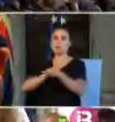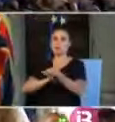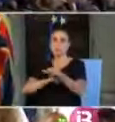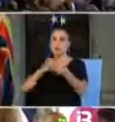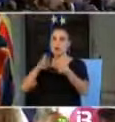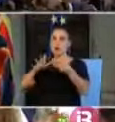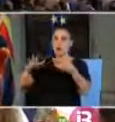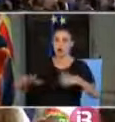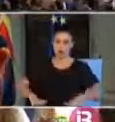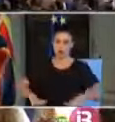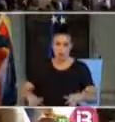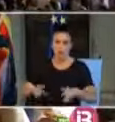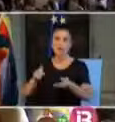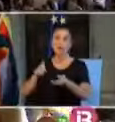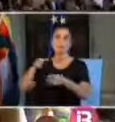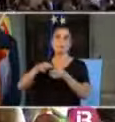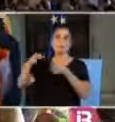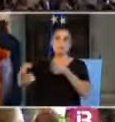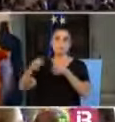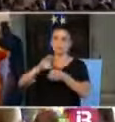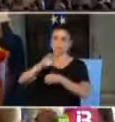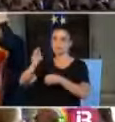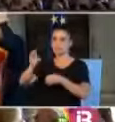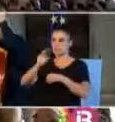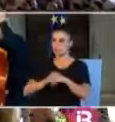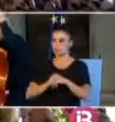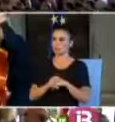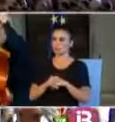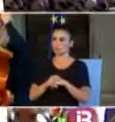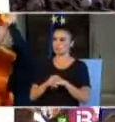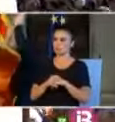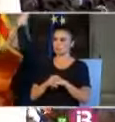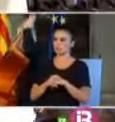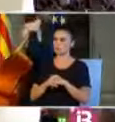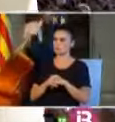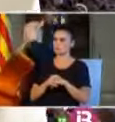d'Eivissa, i Cançó de Bressol, de Formentera.